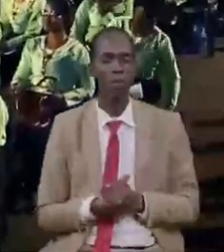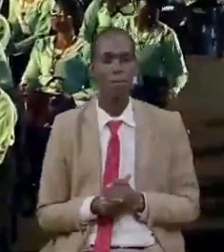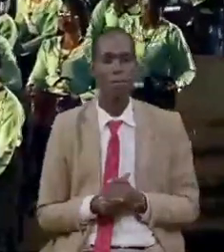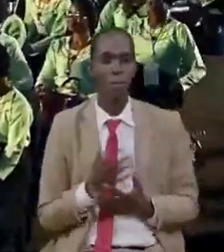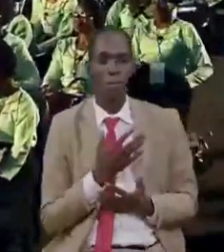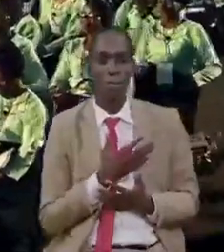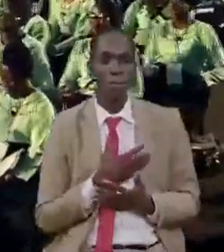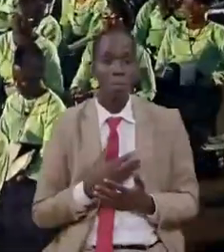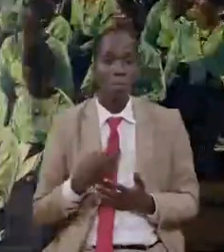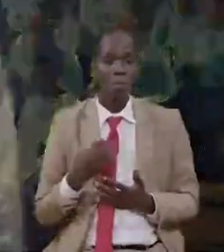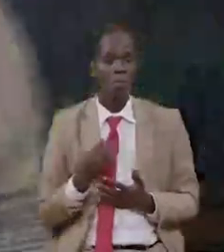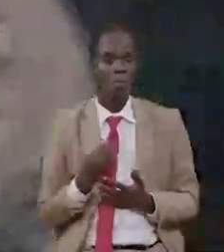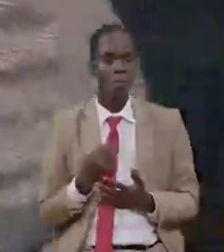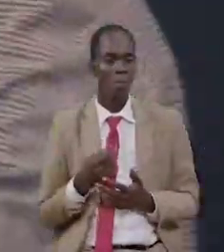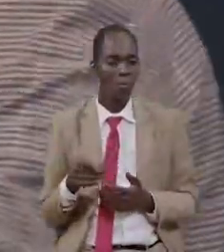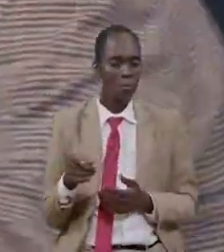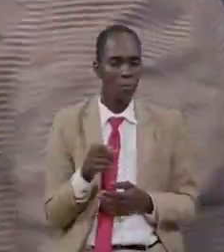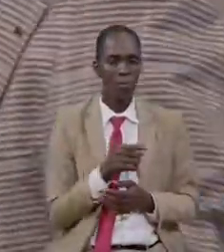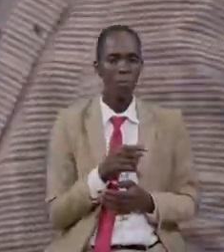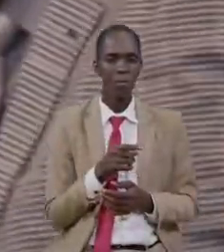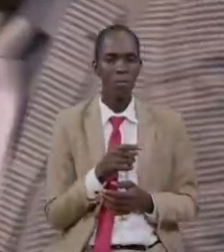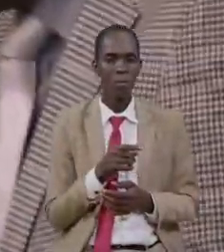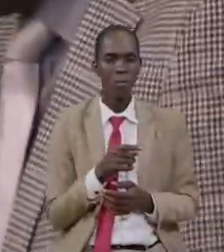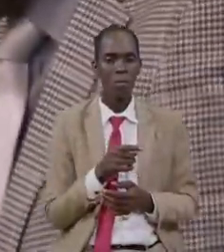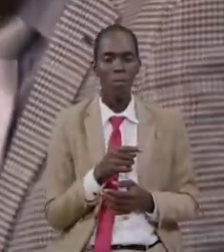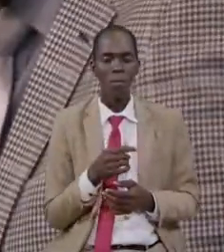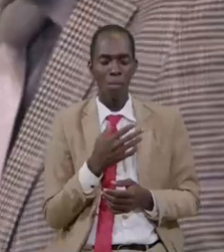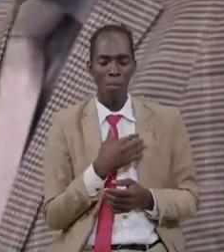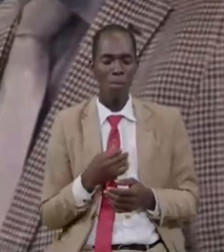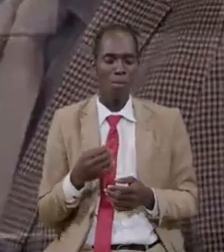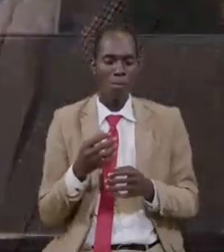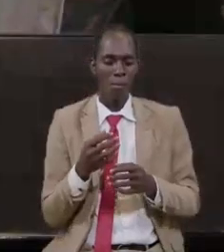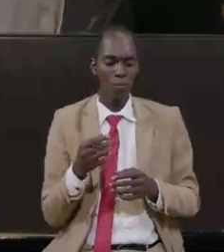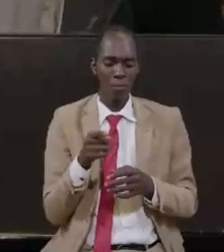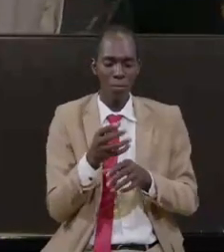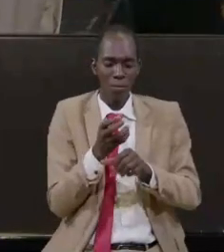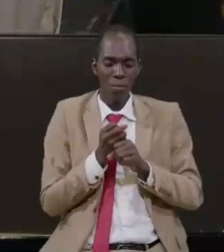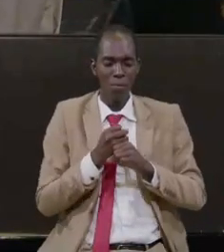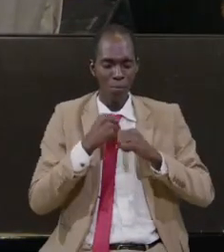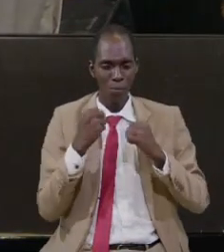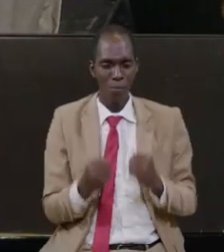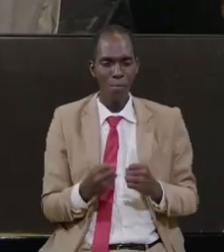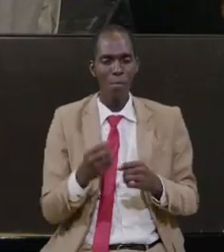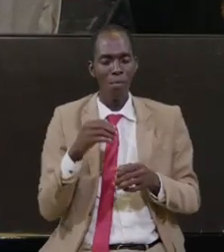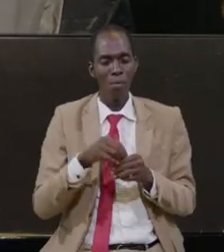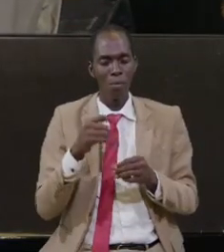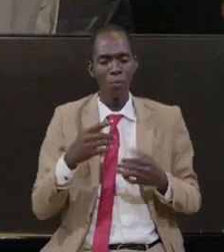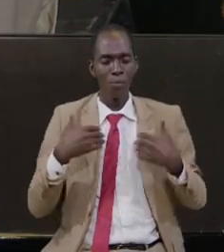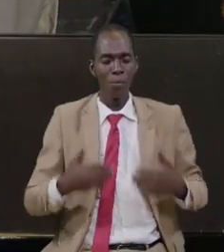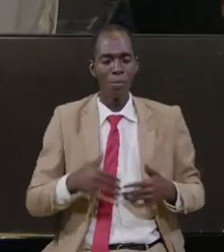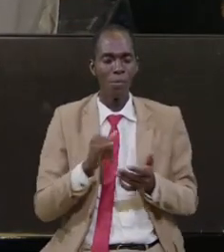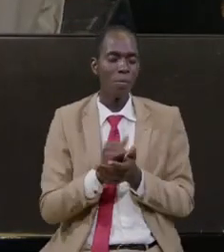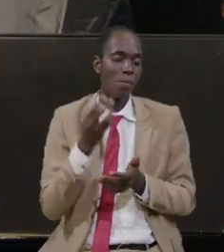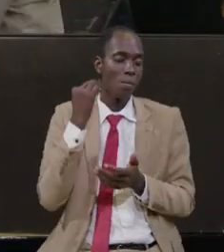Et il n'avait pas d'enfant. Et il a reçu la force. Le corps qui était maintenant pratiquement mort a repris